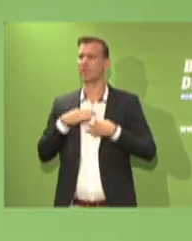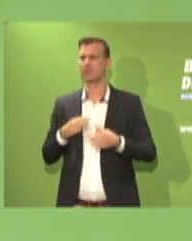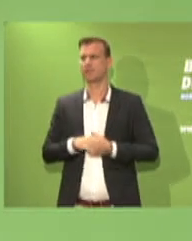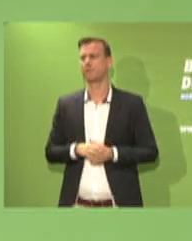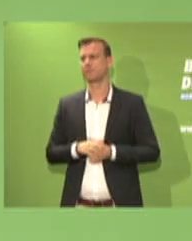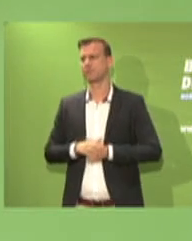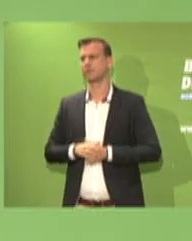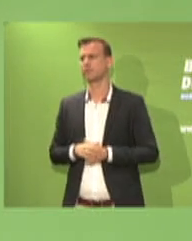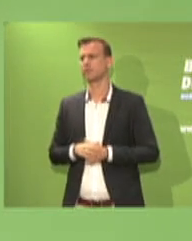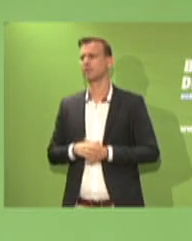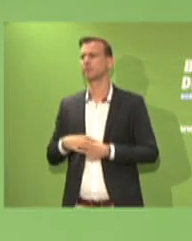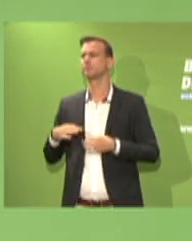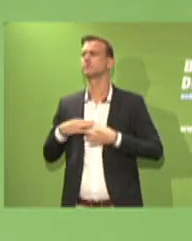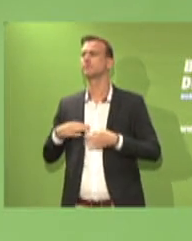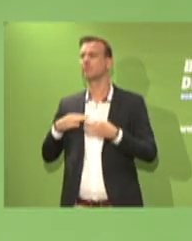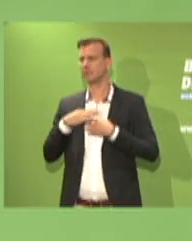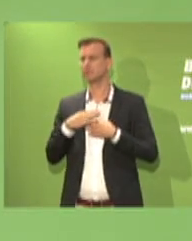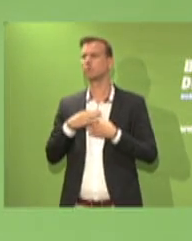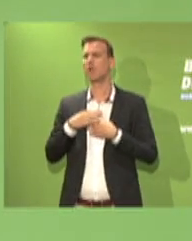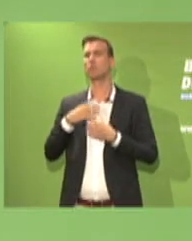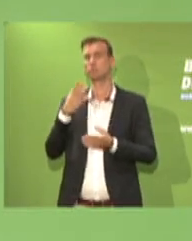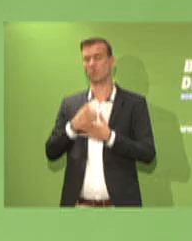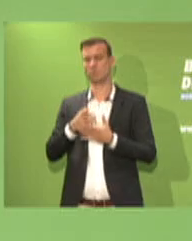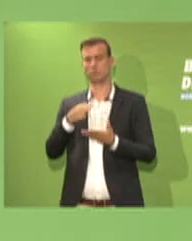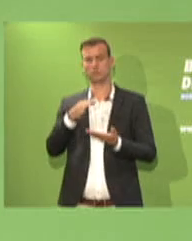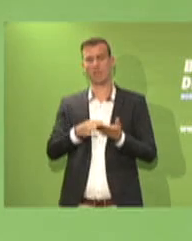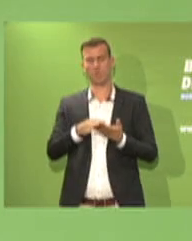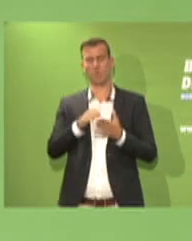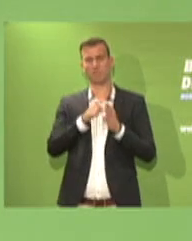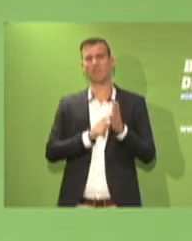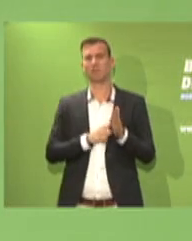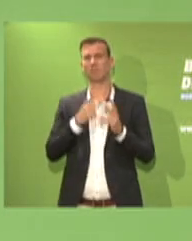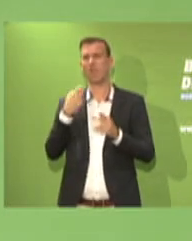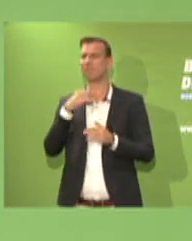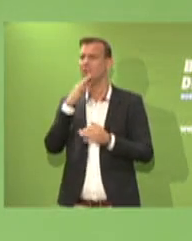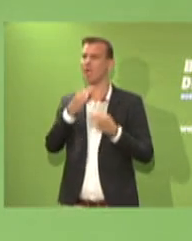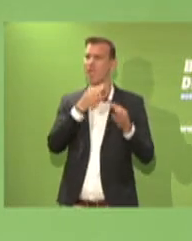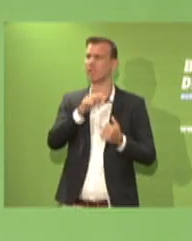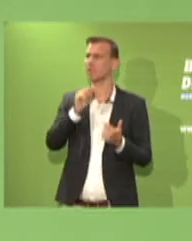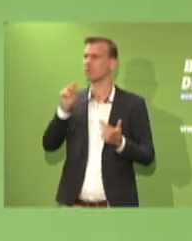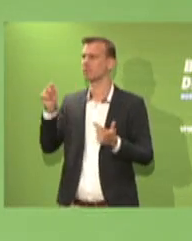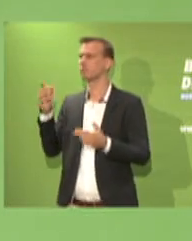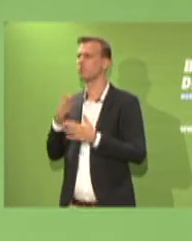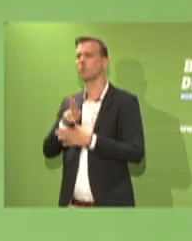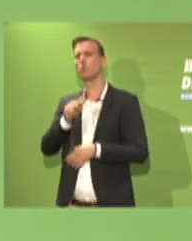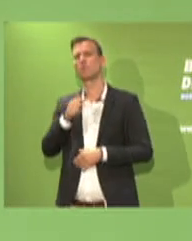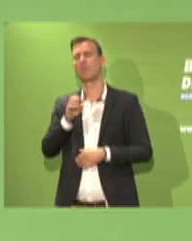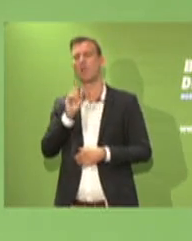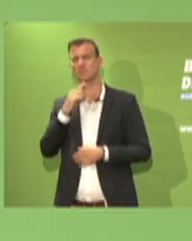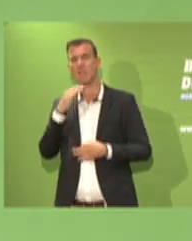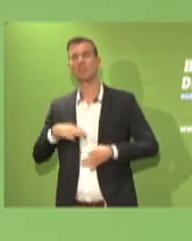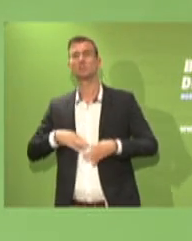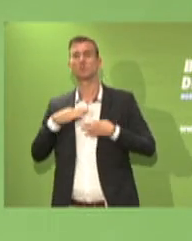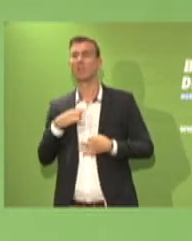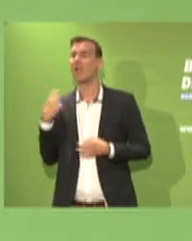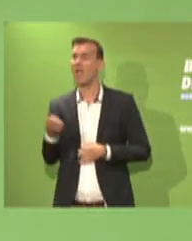Gesundheit ist mittlerweile ein massiver Standortfaktor. Das ist in vielen Reden gerade schon mal angeklungen. Ute hat das auch gesagt. Gesundheit betrifft uns